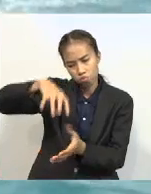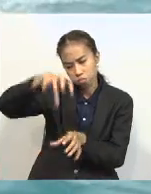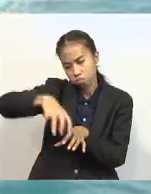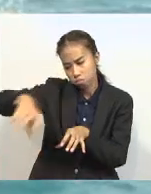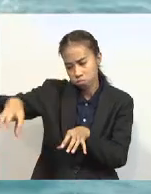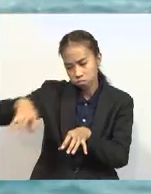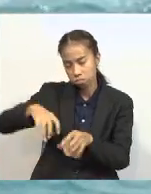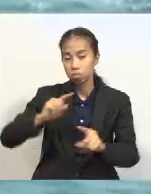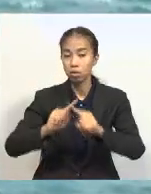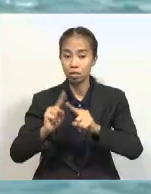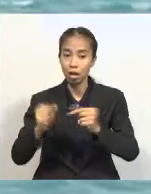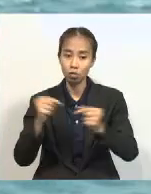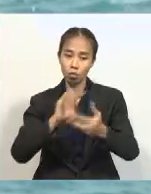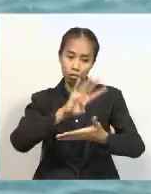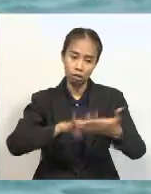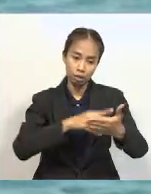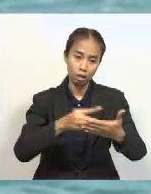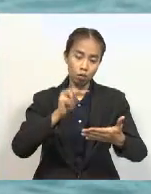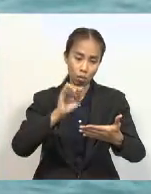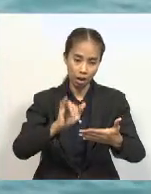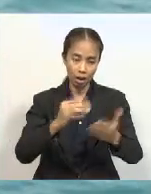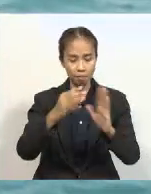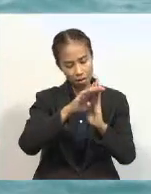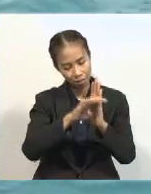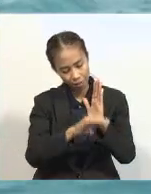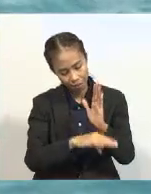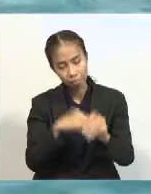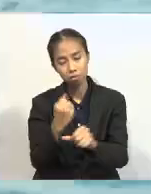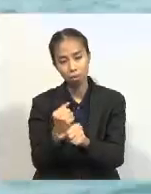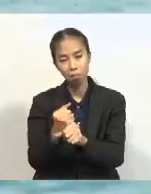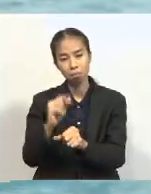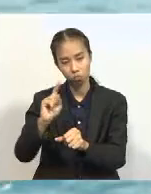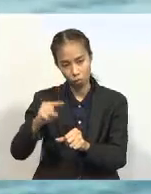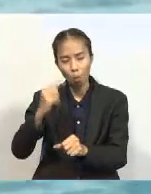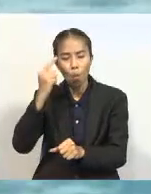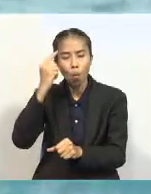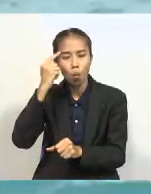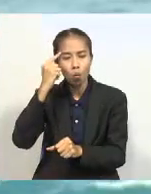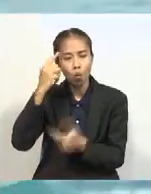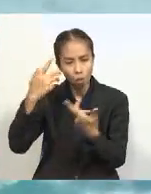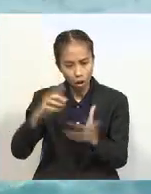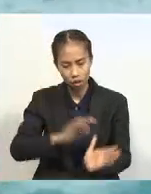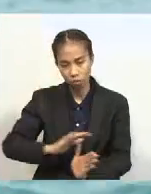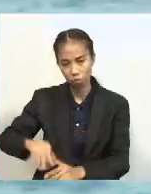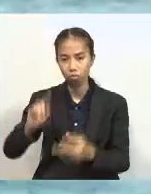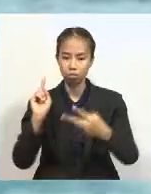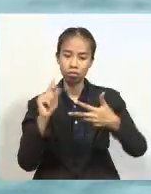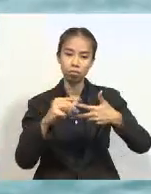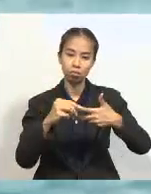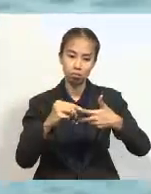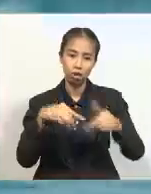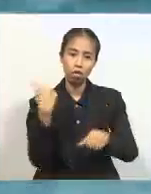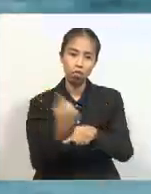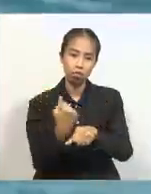างๆในระดับนโยบายและต้องรับทราบในแต่ละขั้นตอนต่อด้วยการฝึกช่วยเหลือผู้ประสบภัยในทะเลซึ่งเป็นสถาน